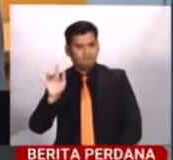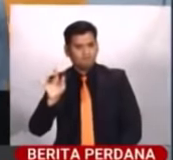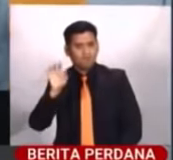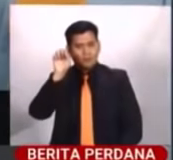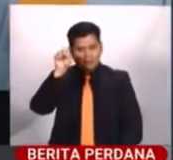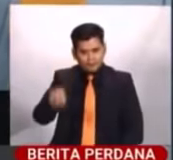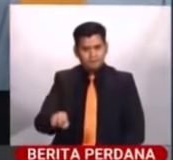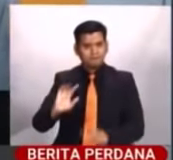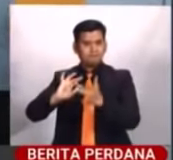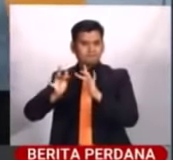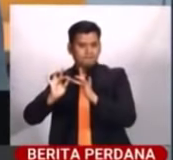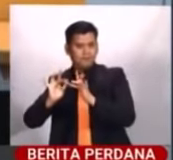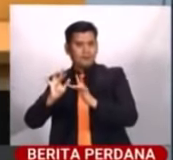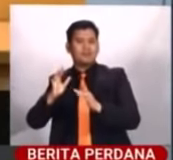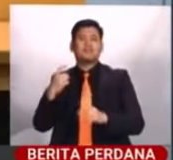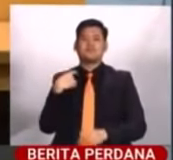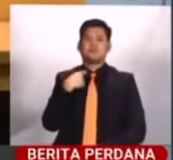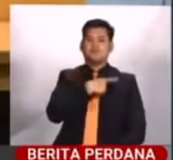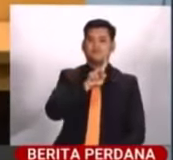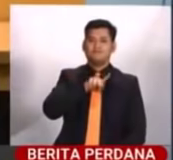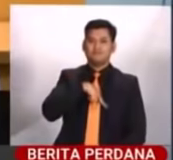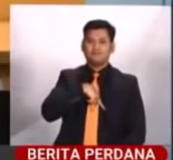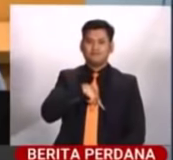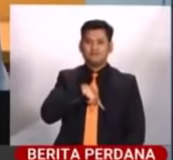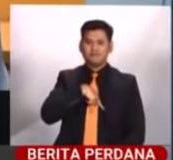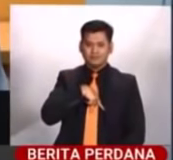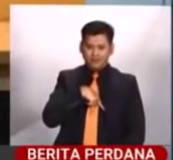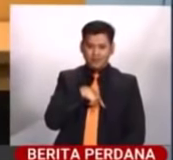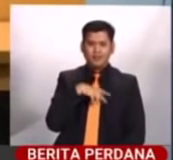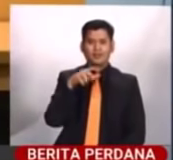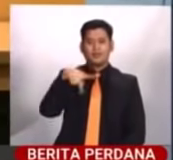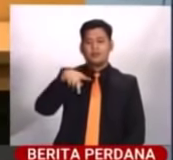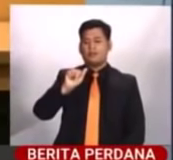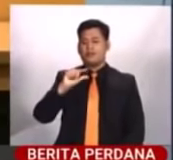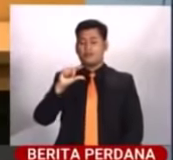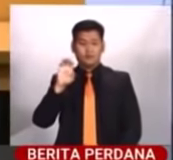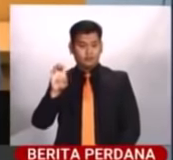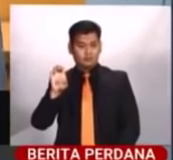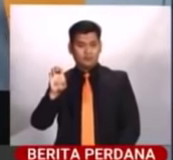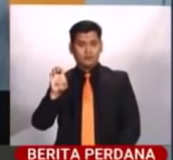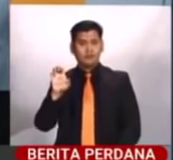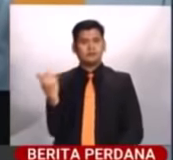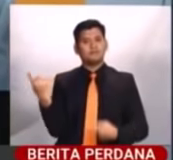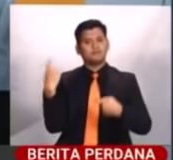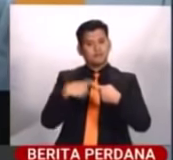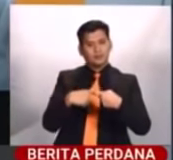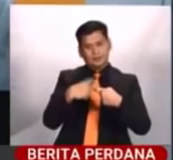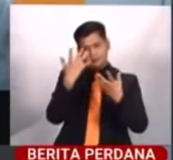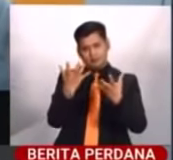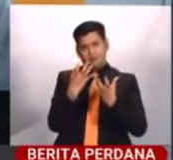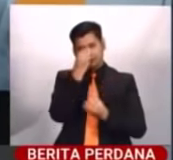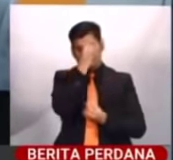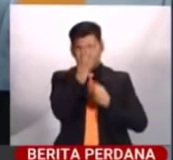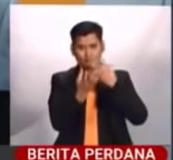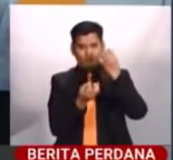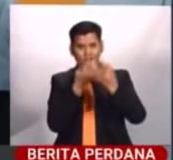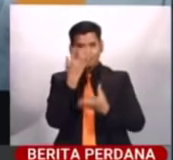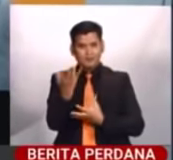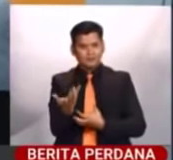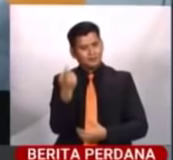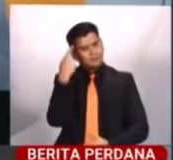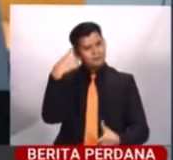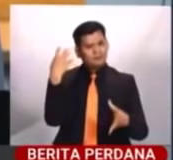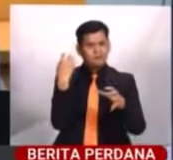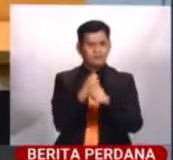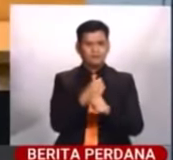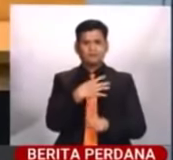boleh akses pada kita punya page yang berkaitan untuk memberikan pandangan